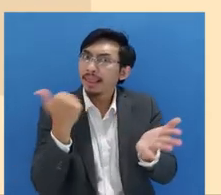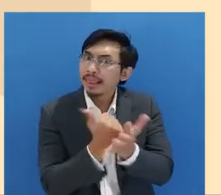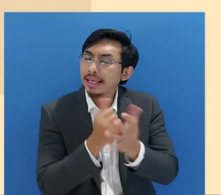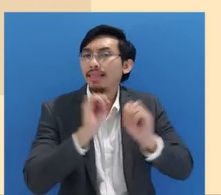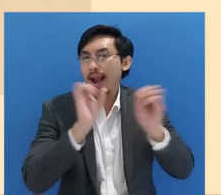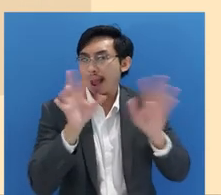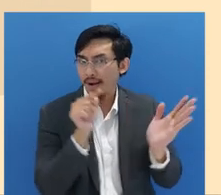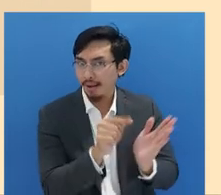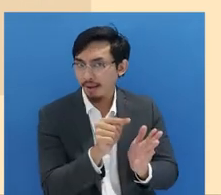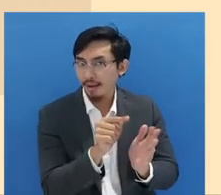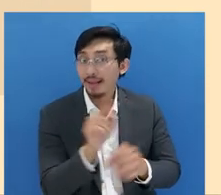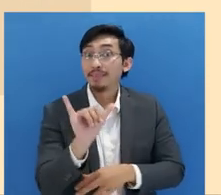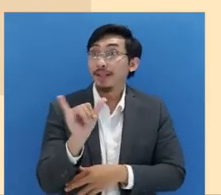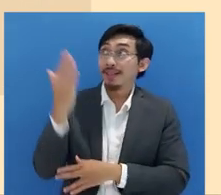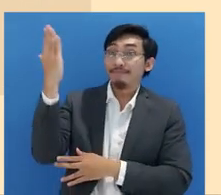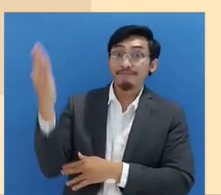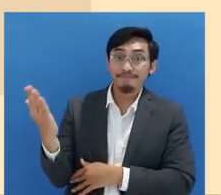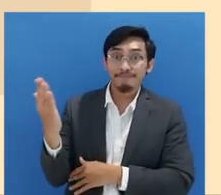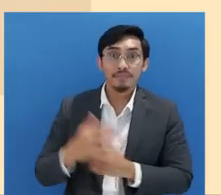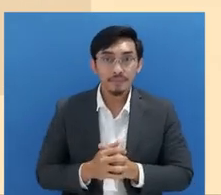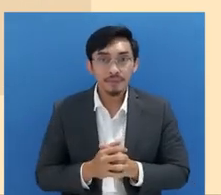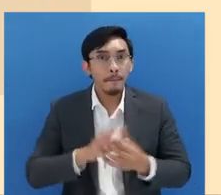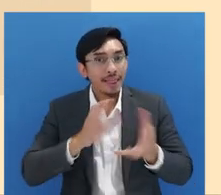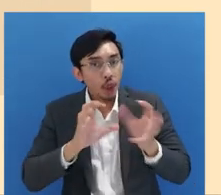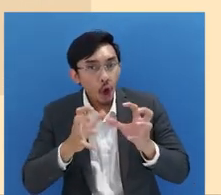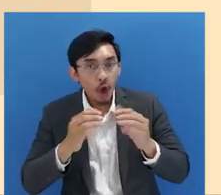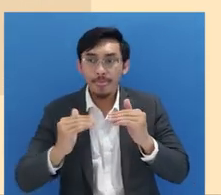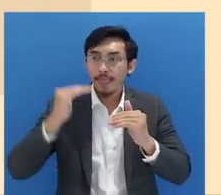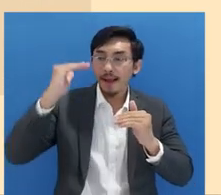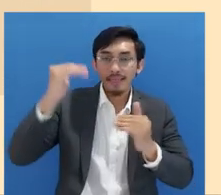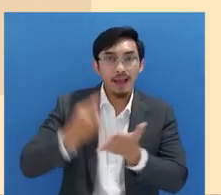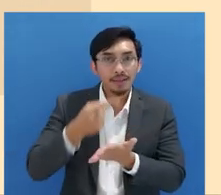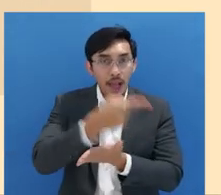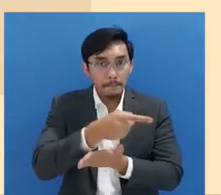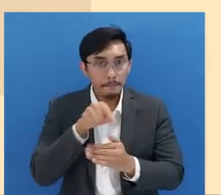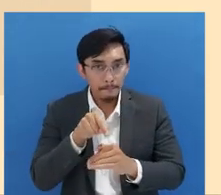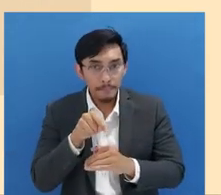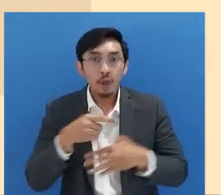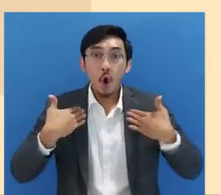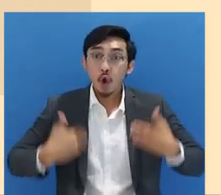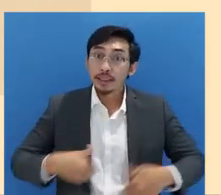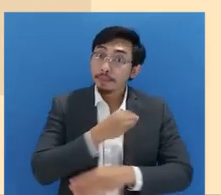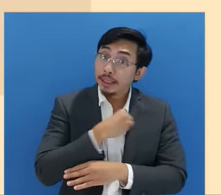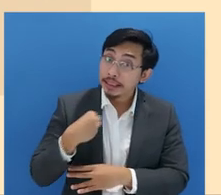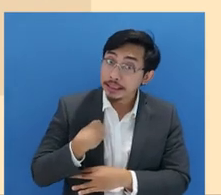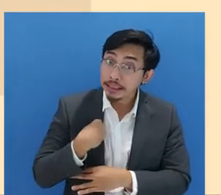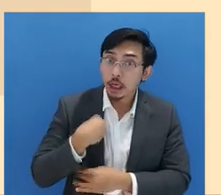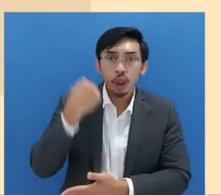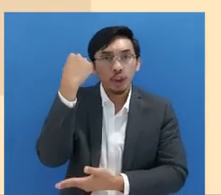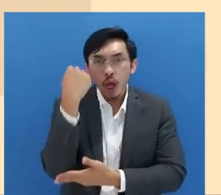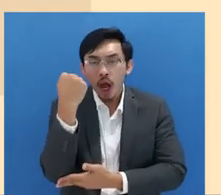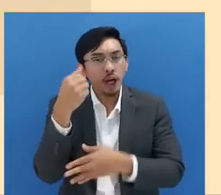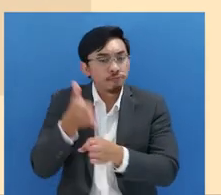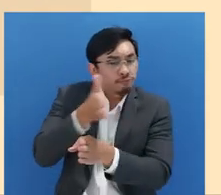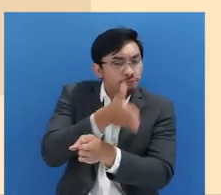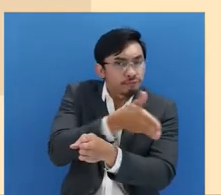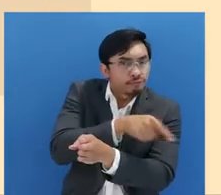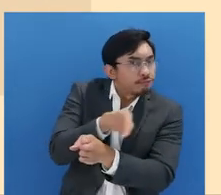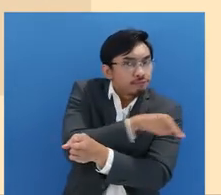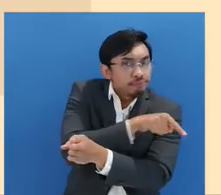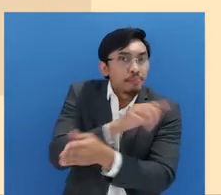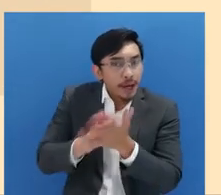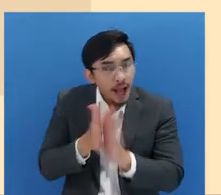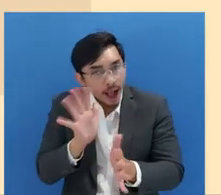seperti bentuk dan tingkat ancaman, kondisi medis, rekam jejak kejahatan, tindak pidana yang